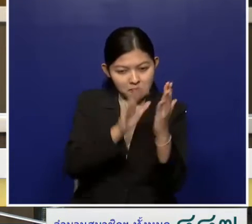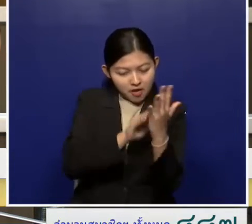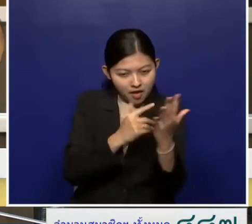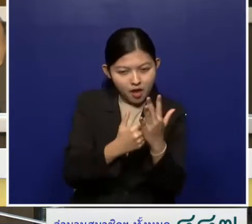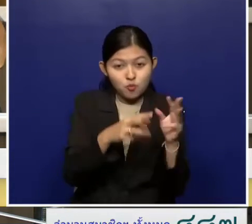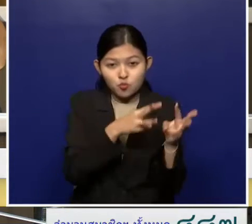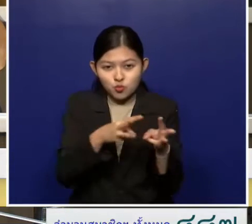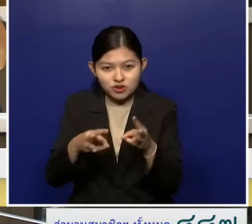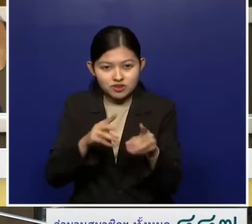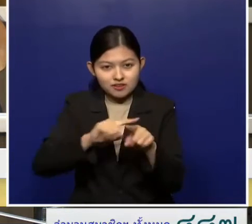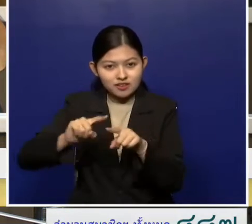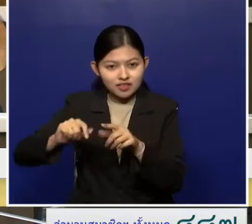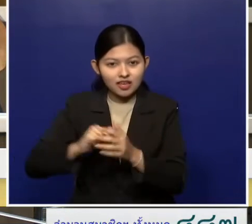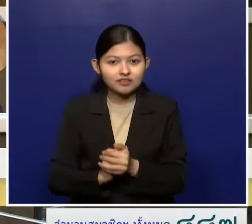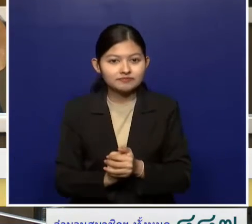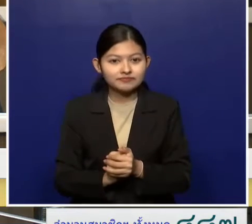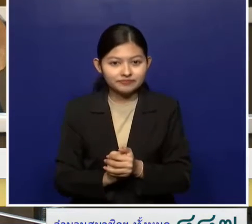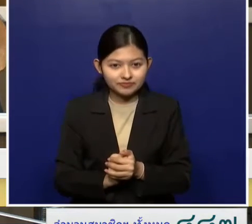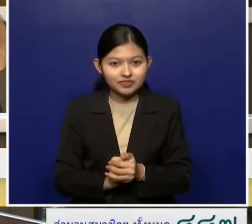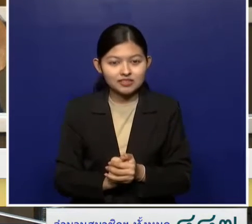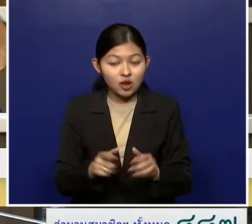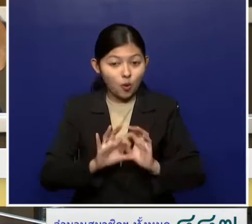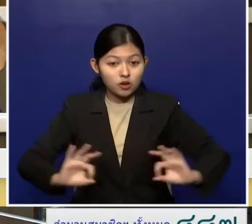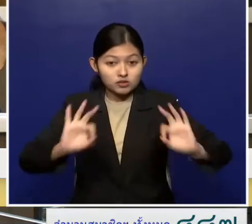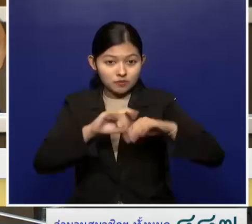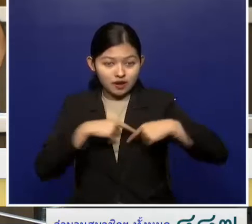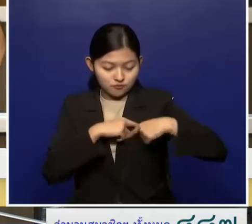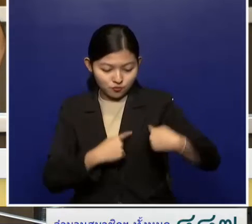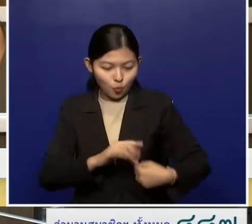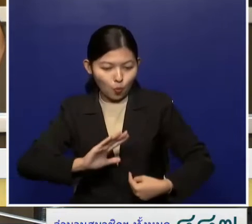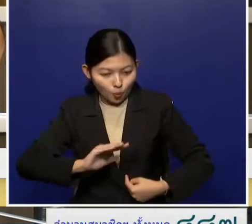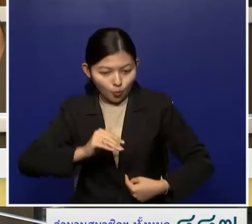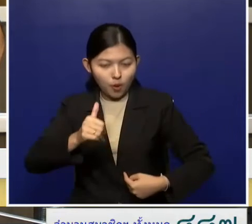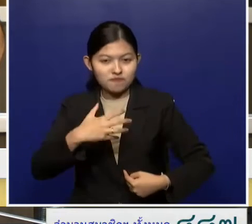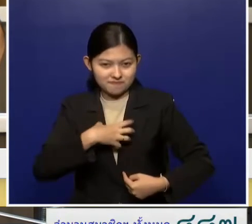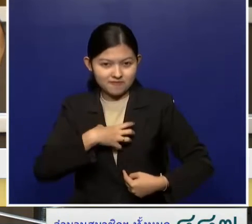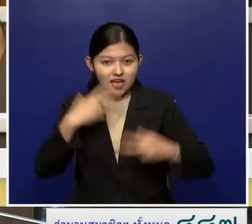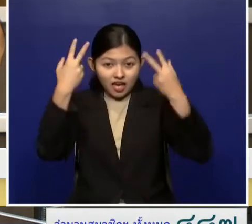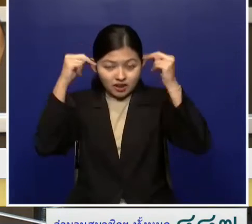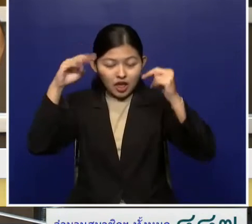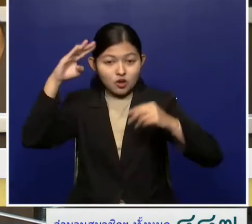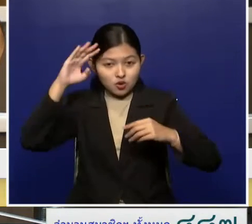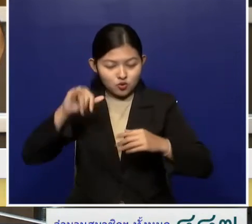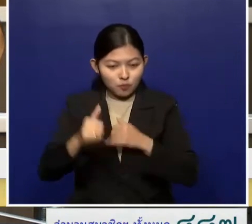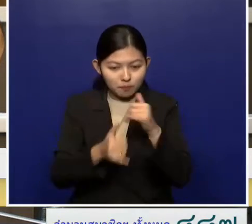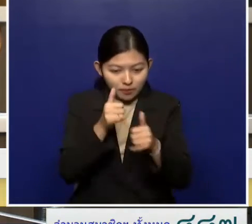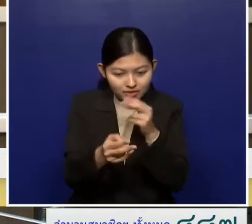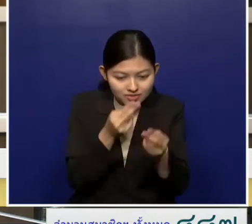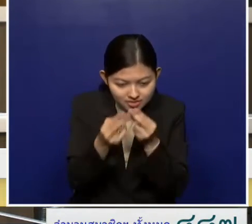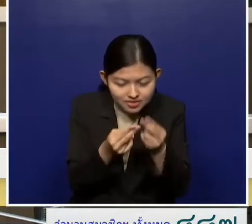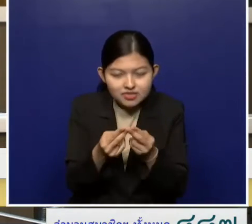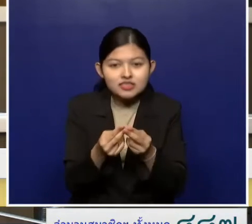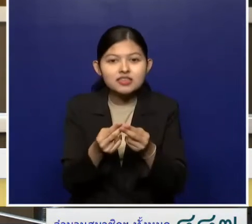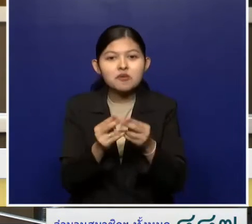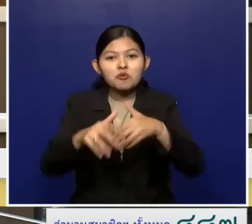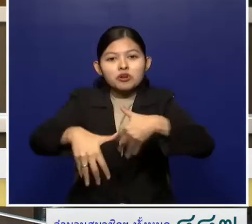แต่ซงสำคญกคอการฟ้นฟูกจิตใจทอยากใหนายกรฐมัตรีลงไปในพื้นที่เยี่ยมเยยนเช้าบ้านเพระน้ทวมรอน